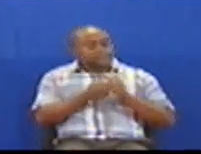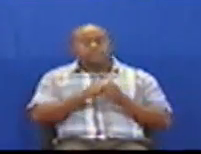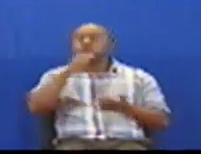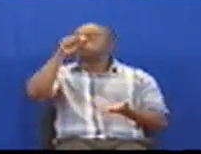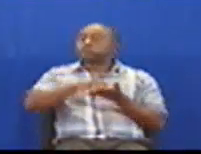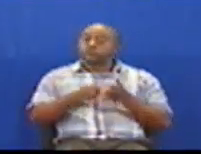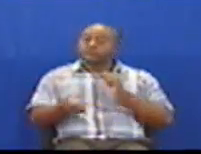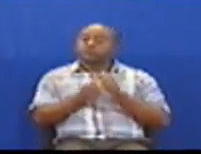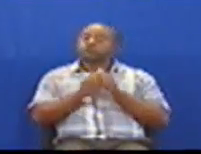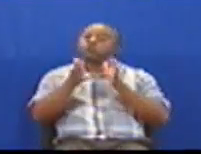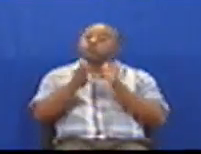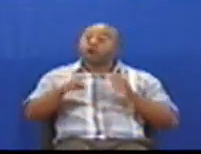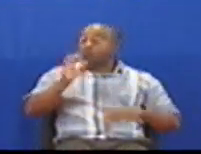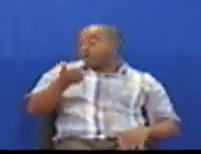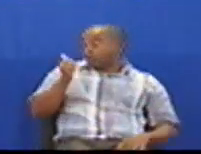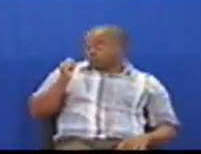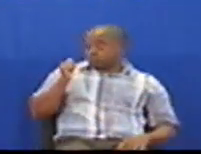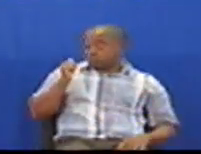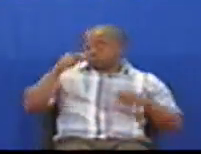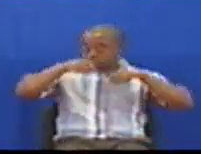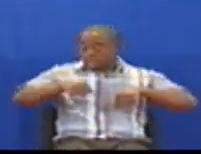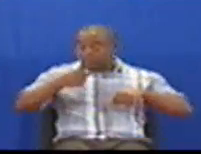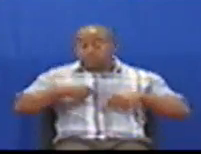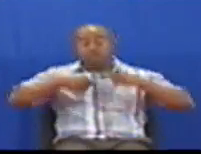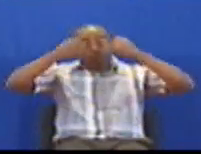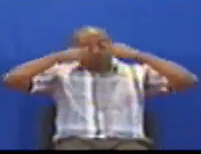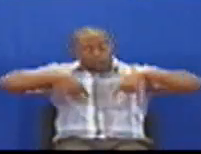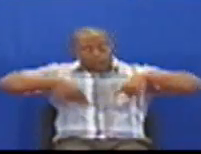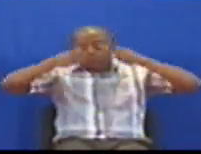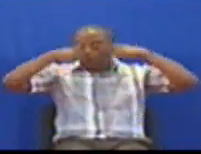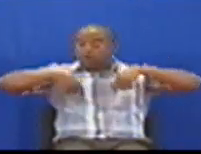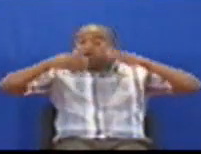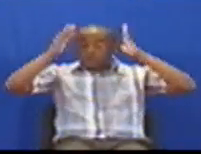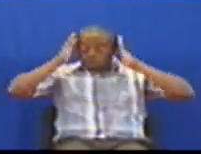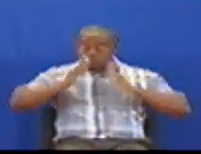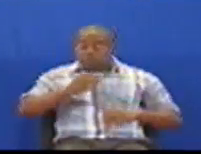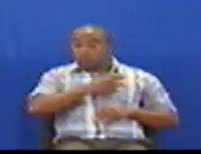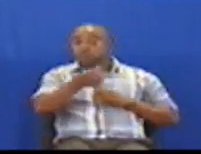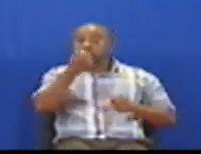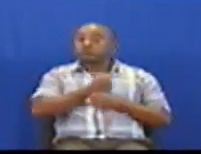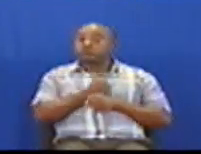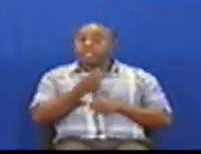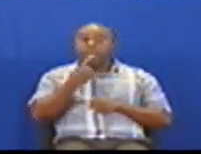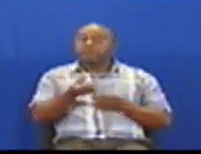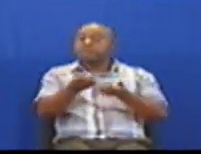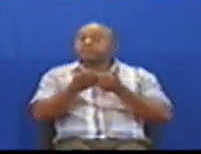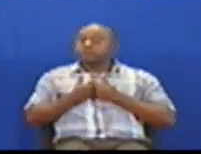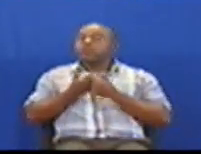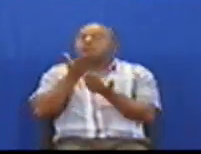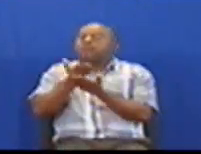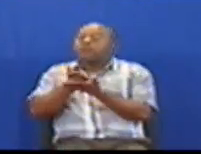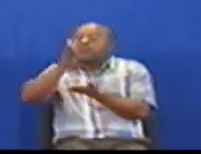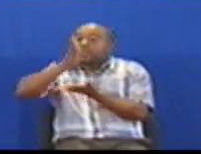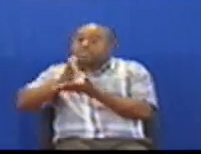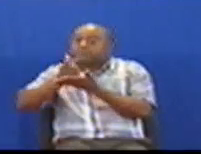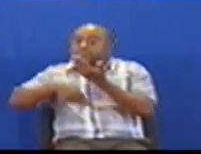sana. Mwaka juzi nililia hapa bungeni, Mheshimiwa Waziri wa Utumishi akaniambia nilete maombi rasmi kwa sekta ya